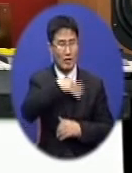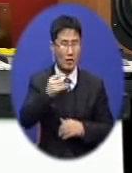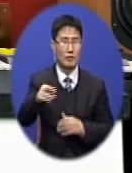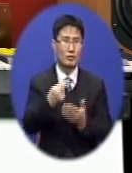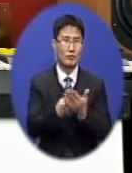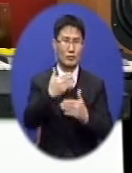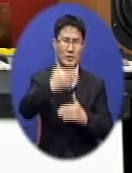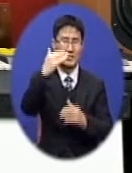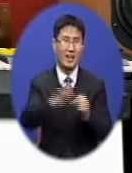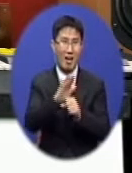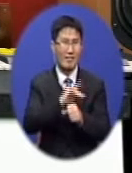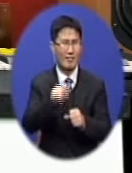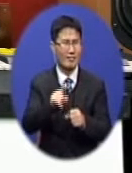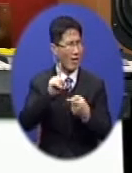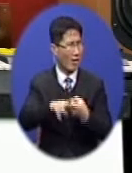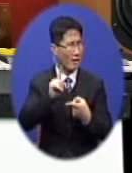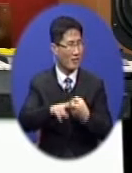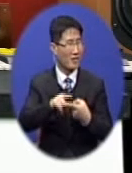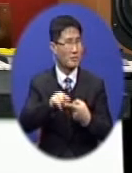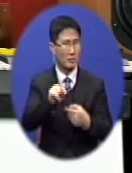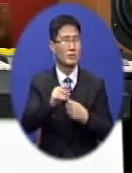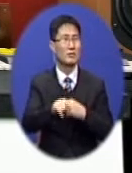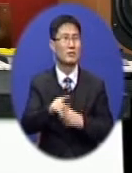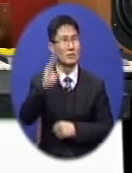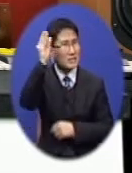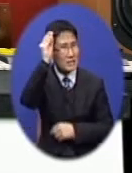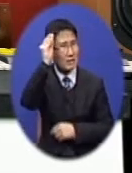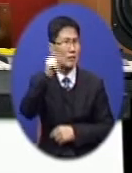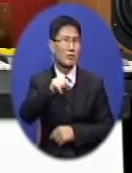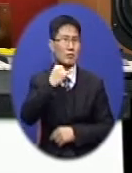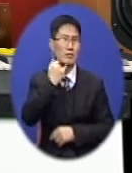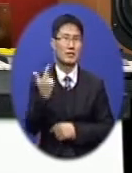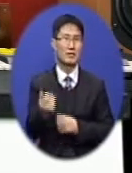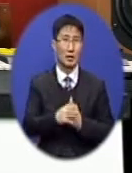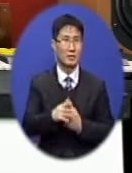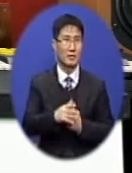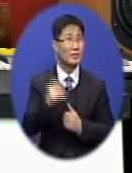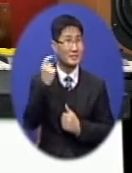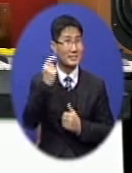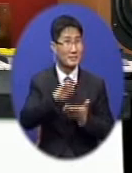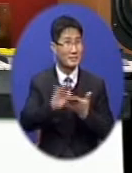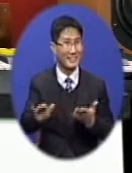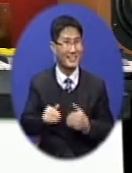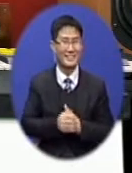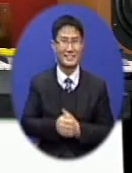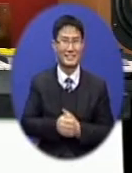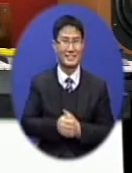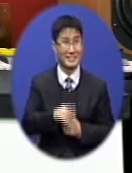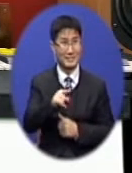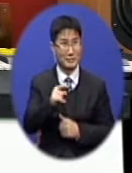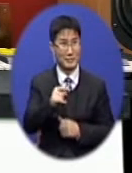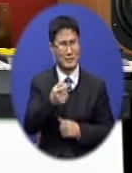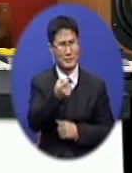사랑을 고집하는 거 보면 기대를 해볼 만한 거야. 그렇죠. 예, 그렇죠? 맞아요. 바로 예. 들어보겠습니다. 바로. 바로 들어보겠습니다. 네, 바로